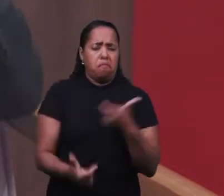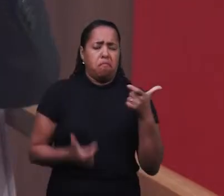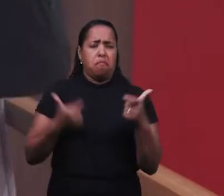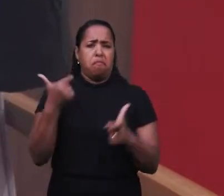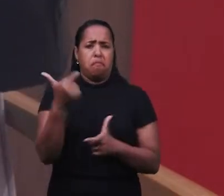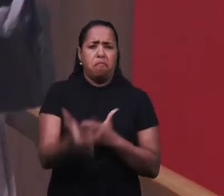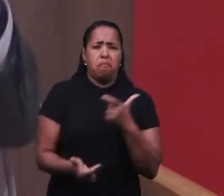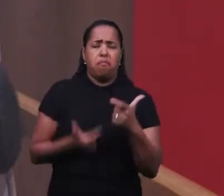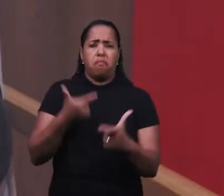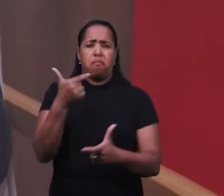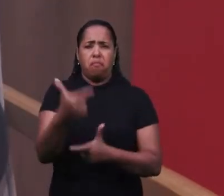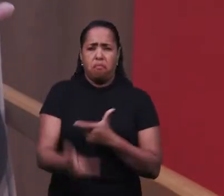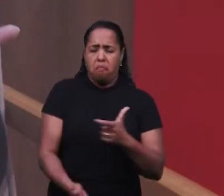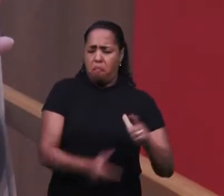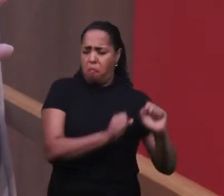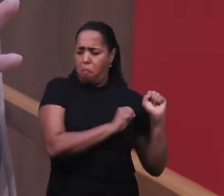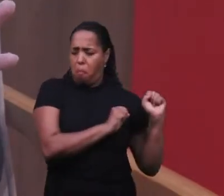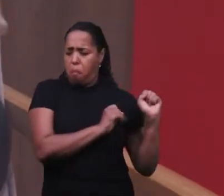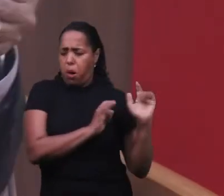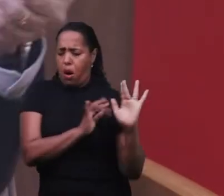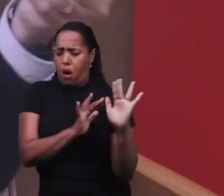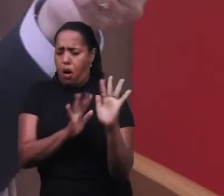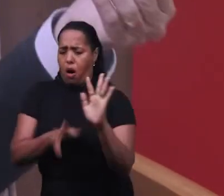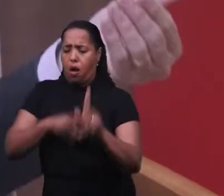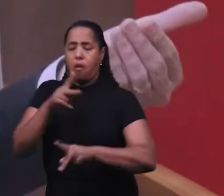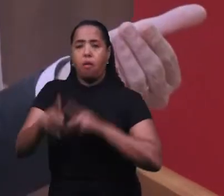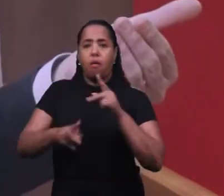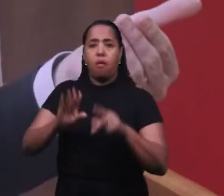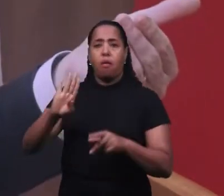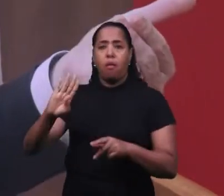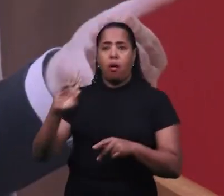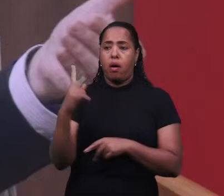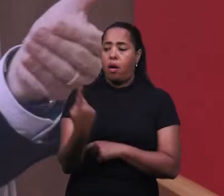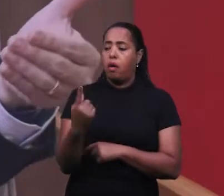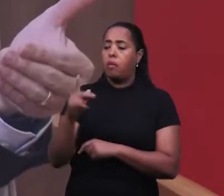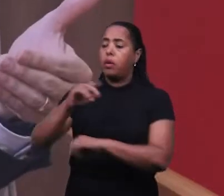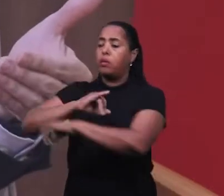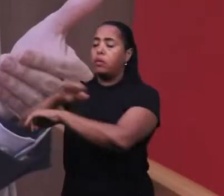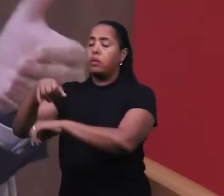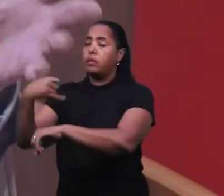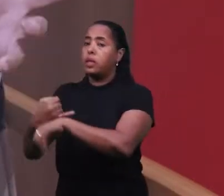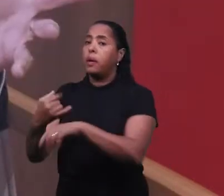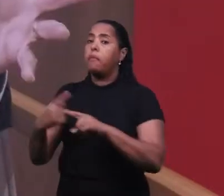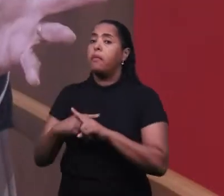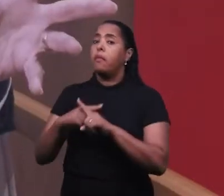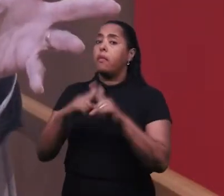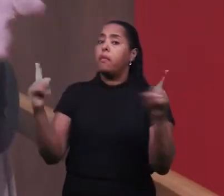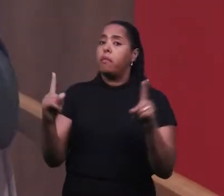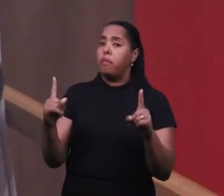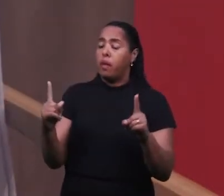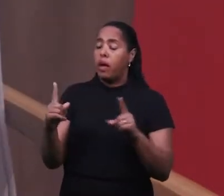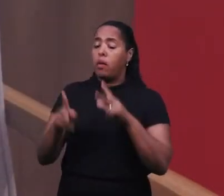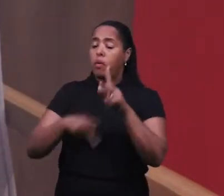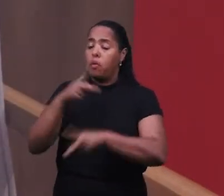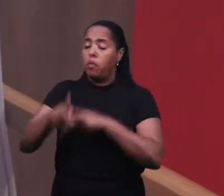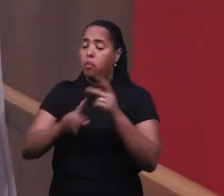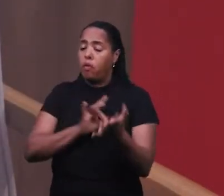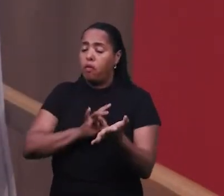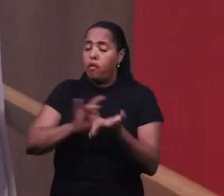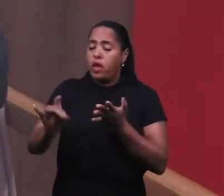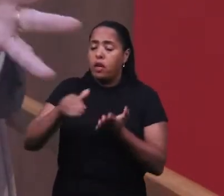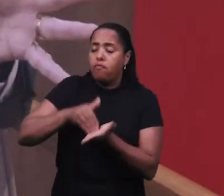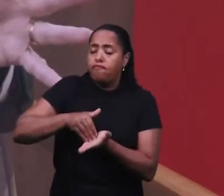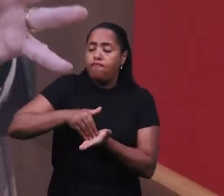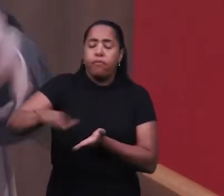une bataille. Certainement, il a eu une invasion des Hébreux à Jérusalem, mais le